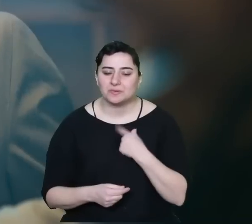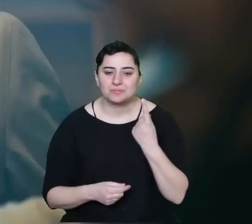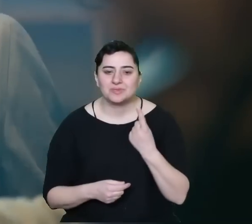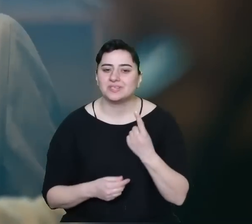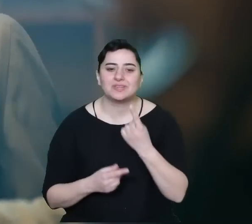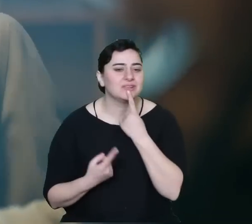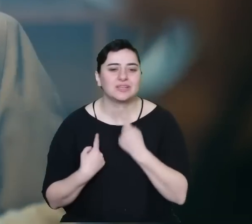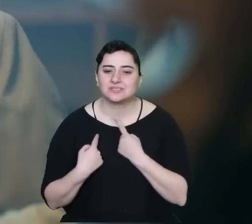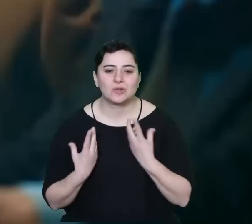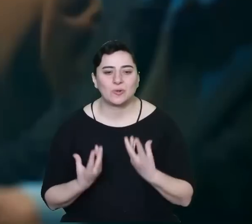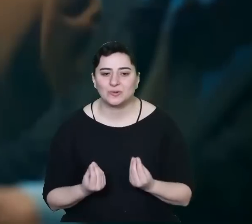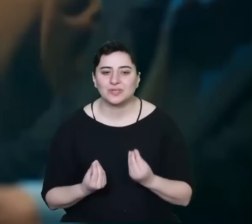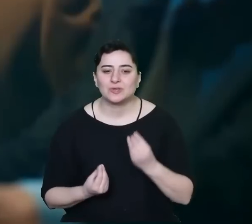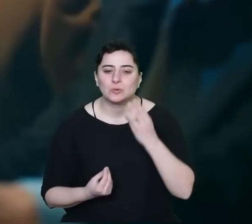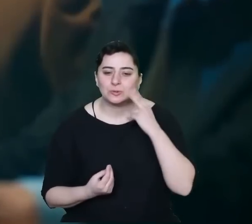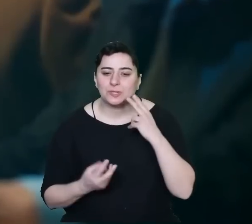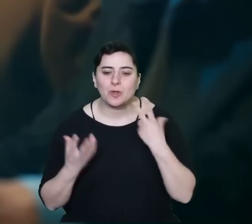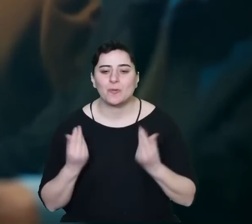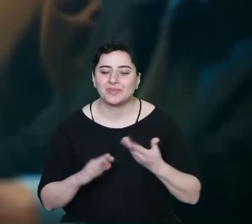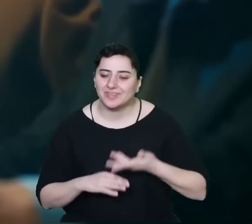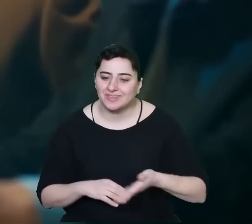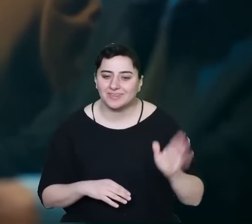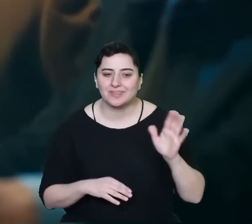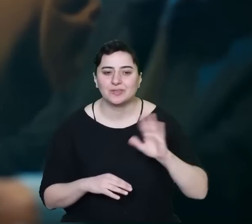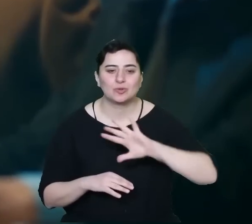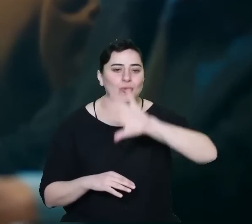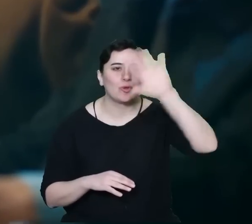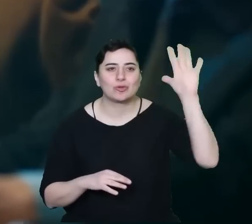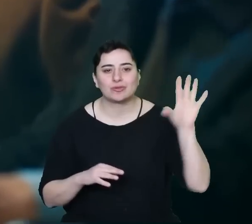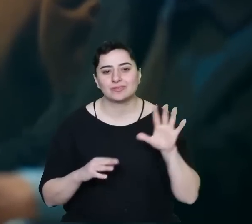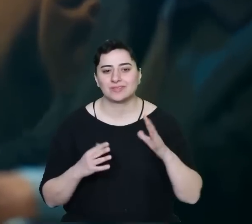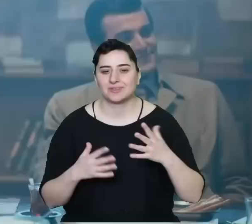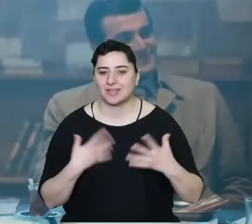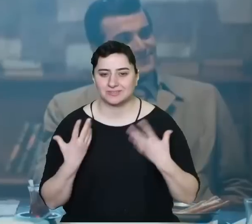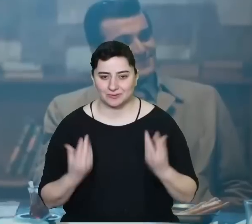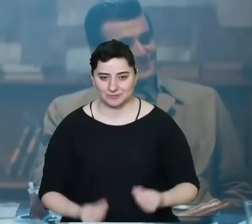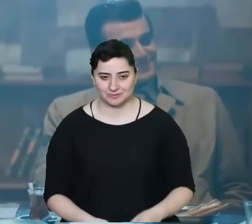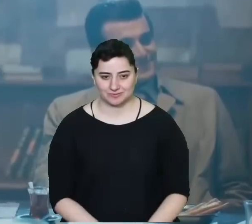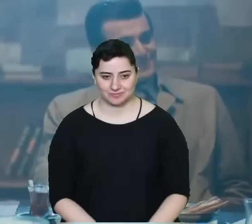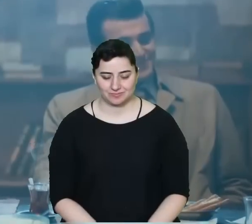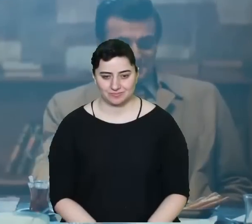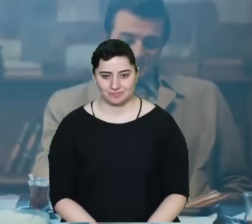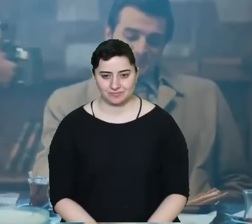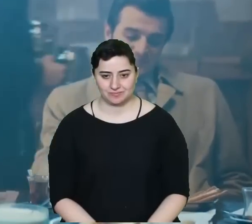mestane desinler. Islanmadı gitti. Gör divane desinler.